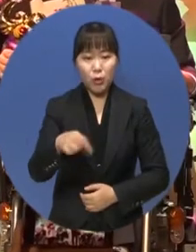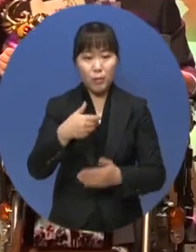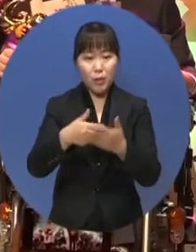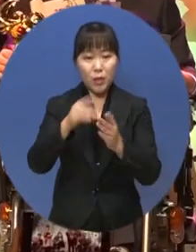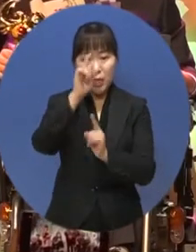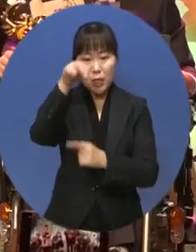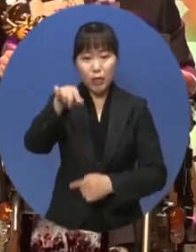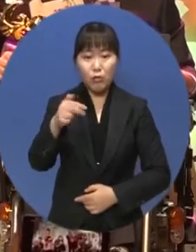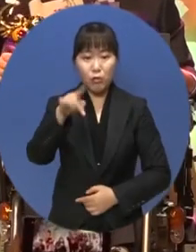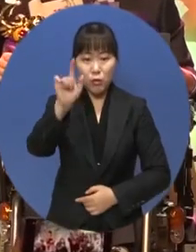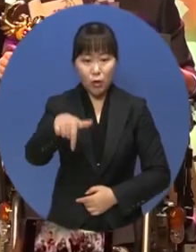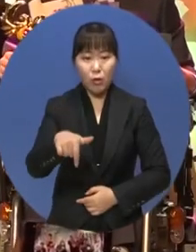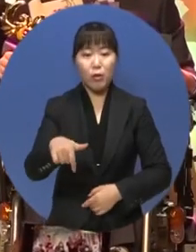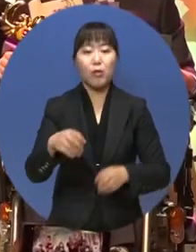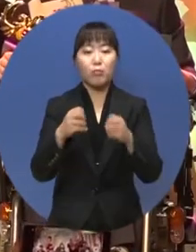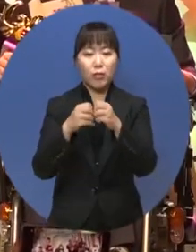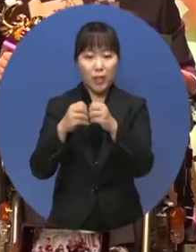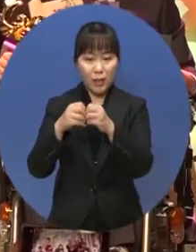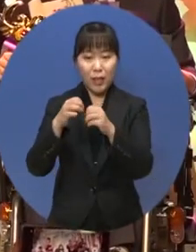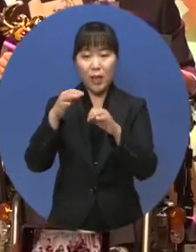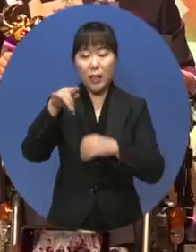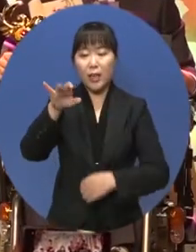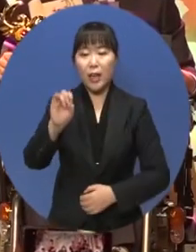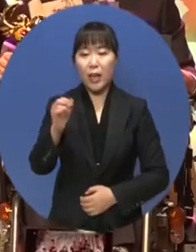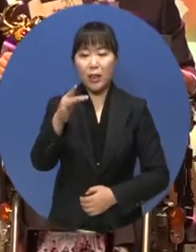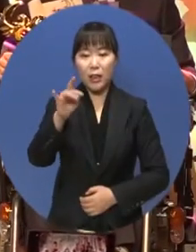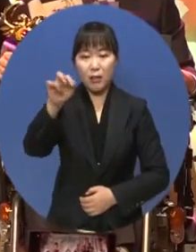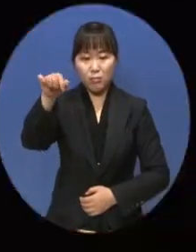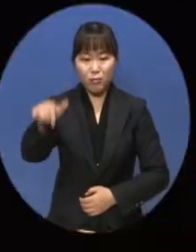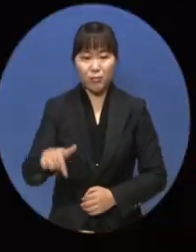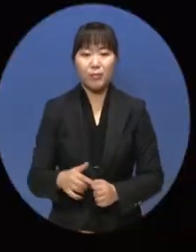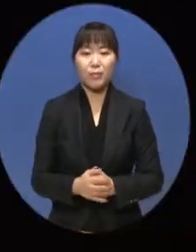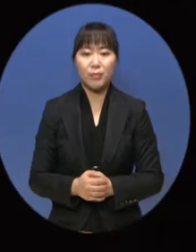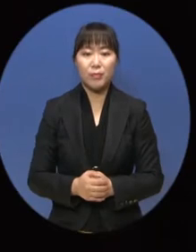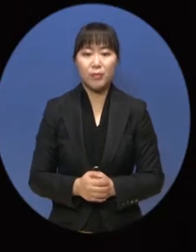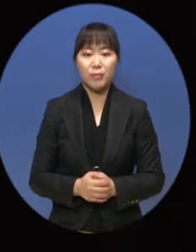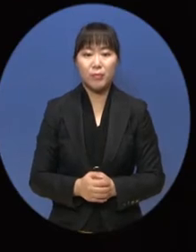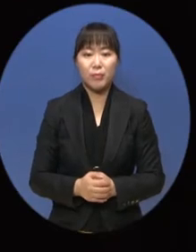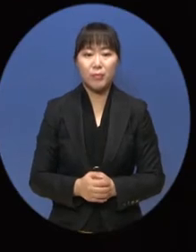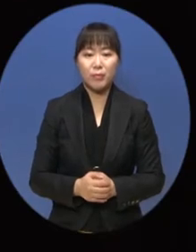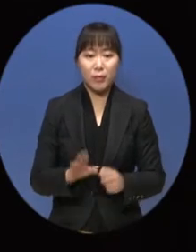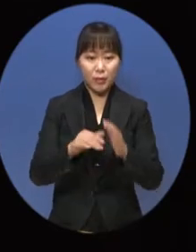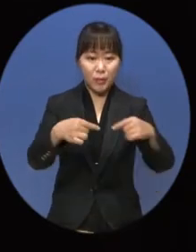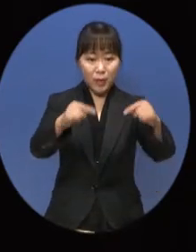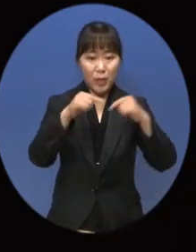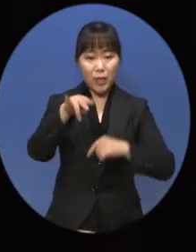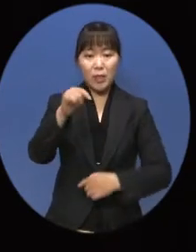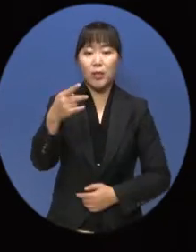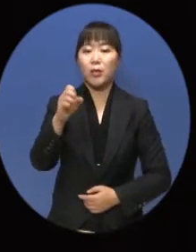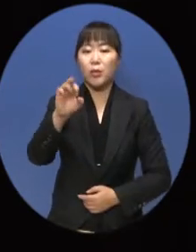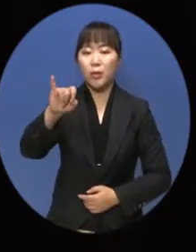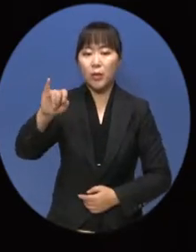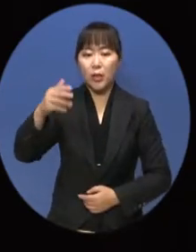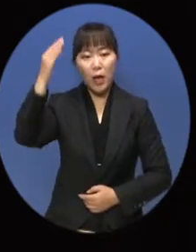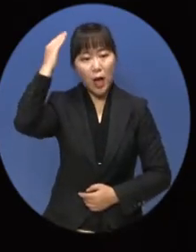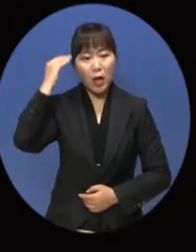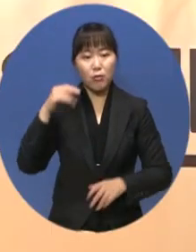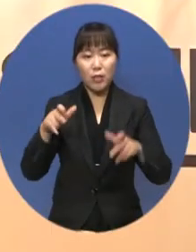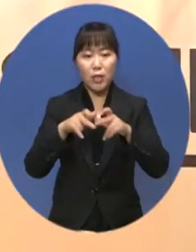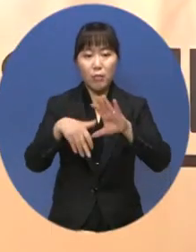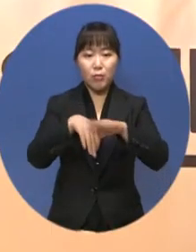이준석, 문학상의 강남국씨가 수상했습니다. 이 자리에 참석한 신동일